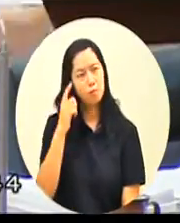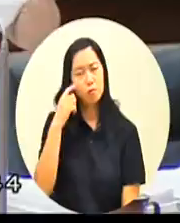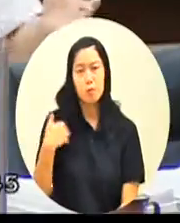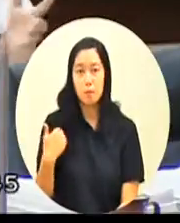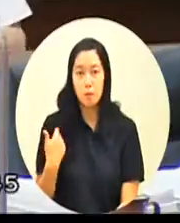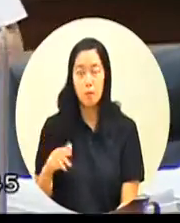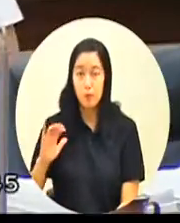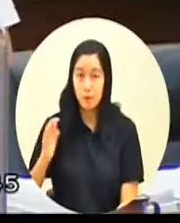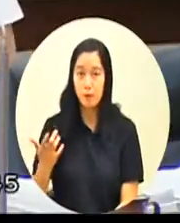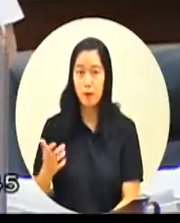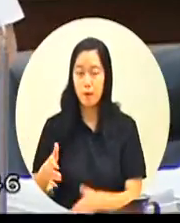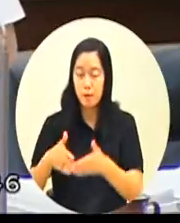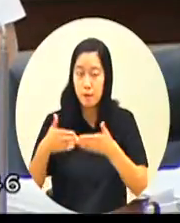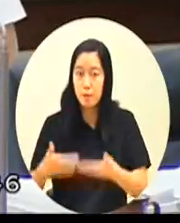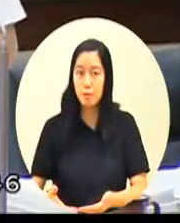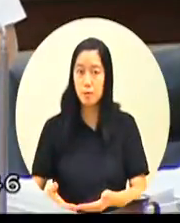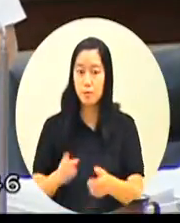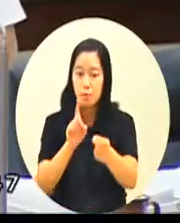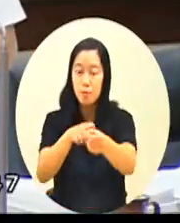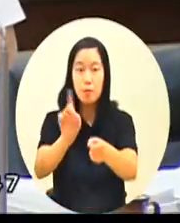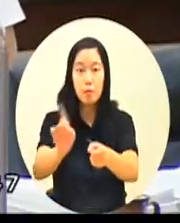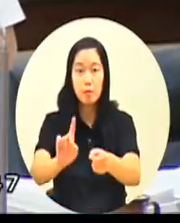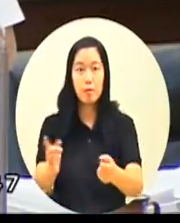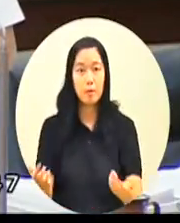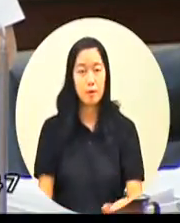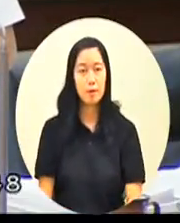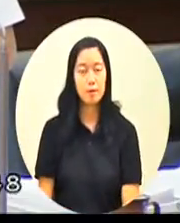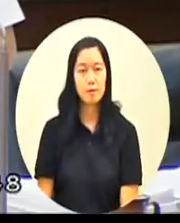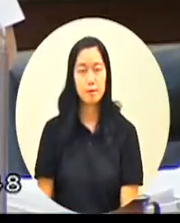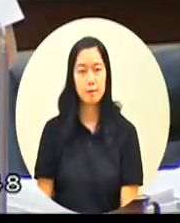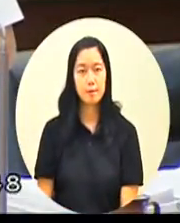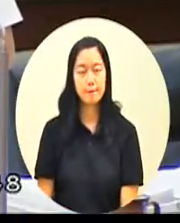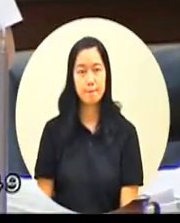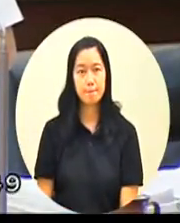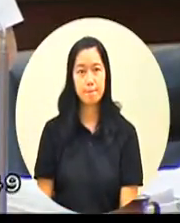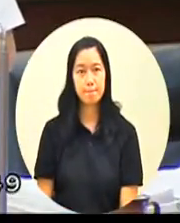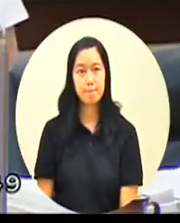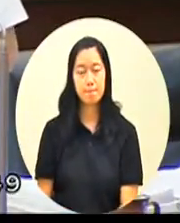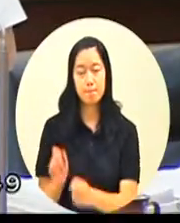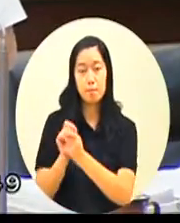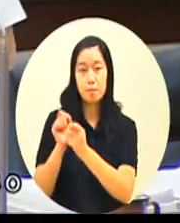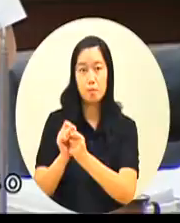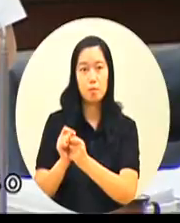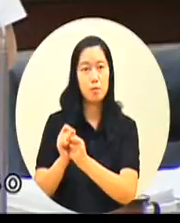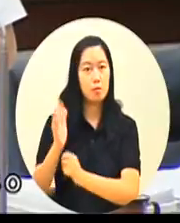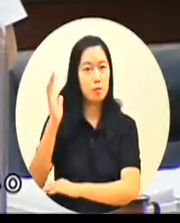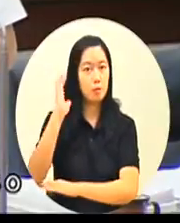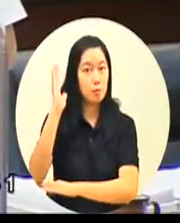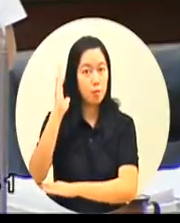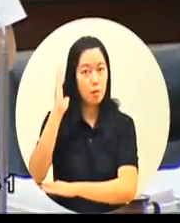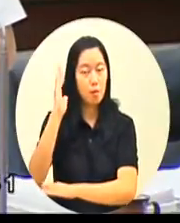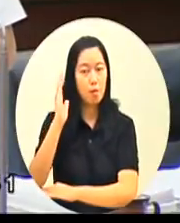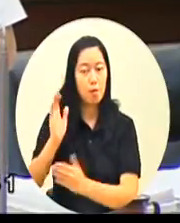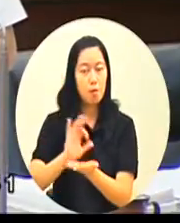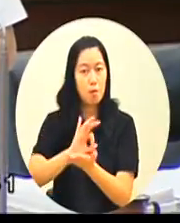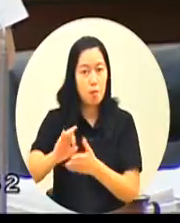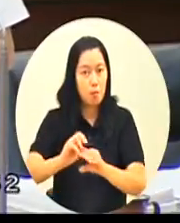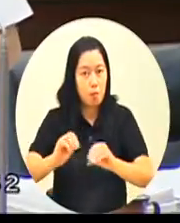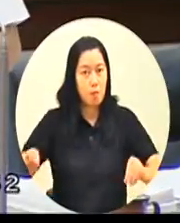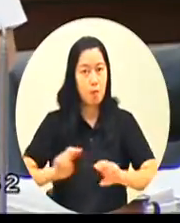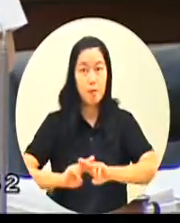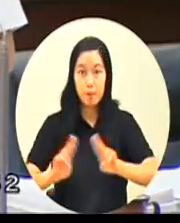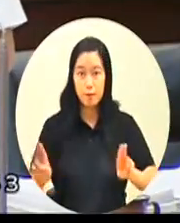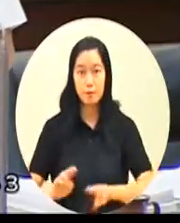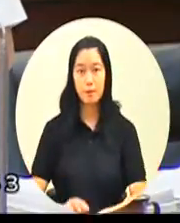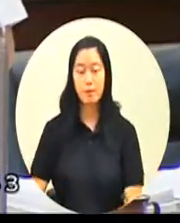比较重要的方向是我们最近国宅的用地解编，那国宅建地解